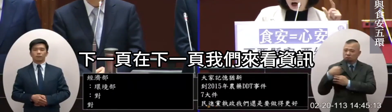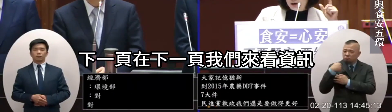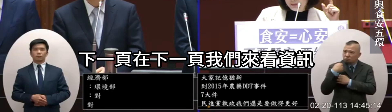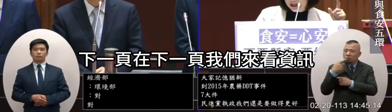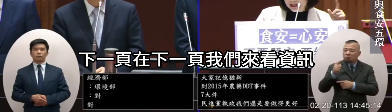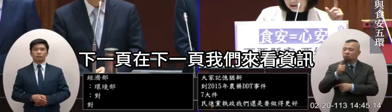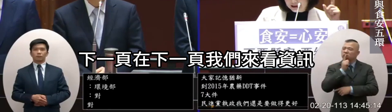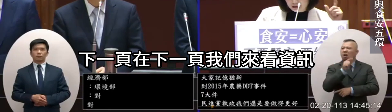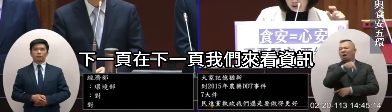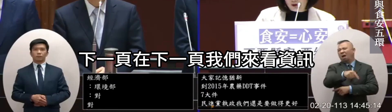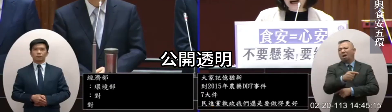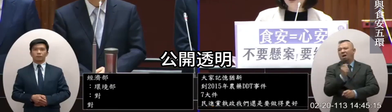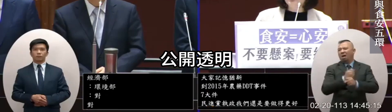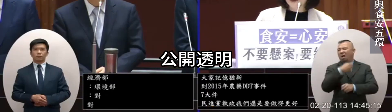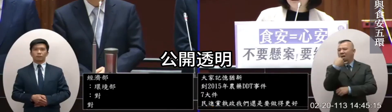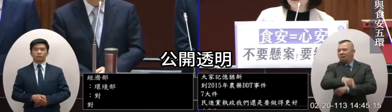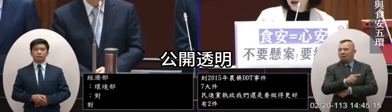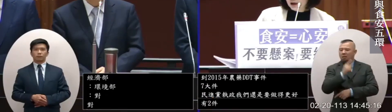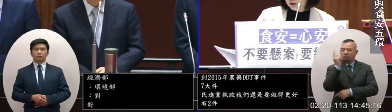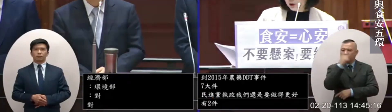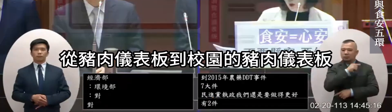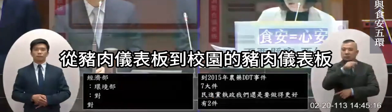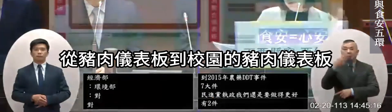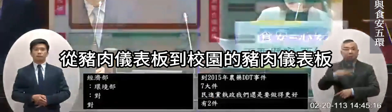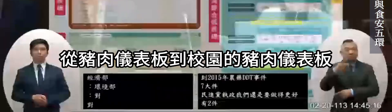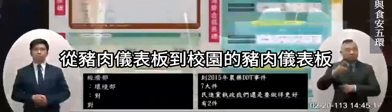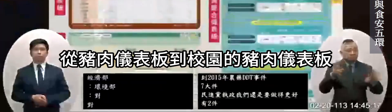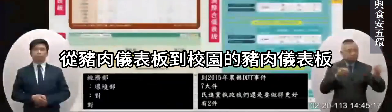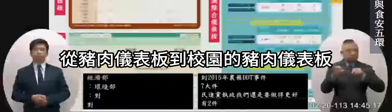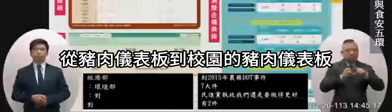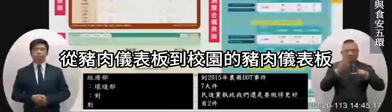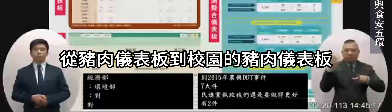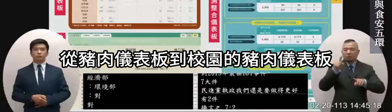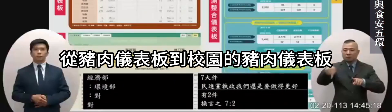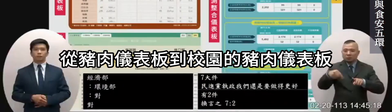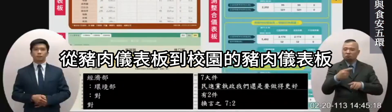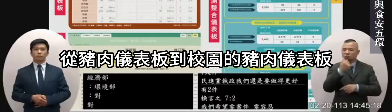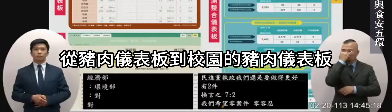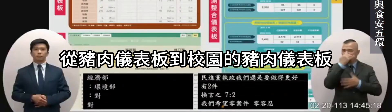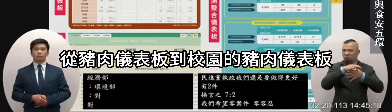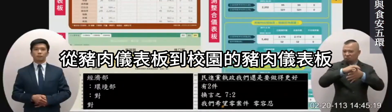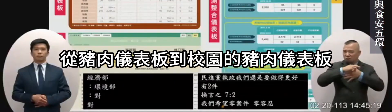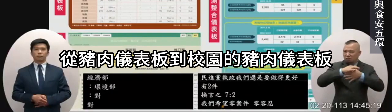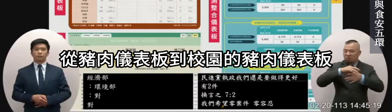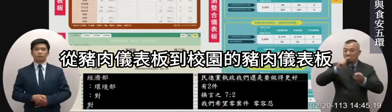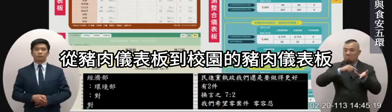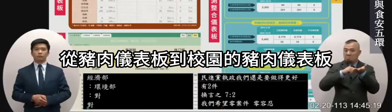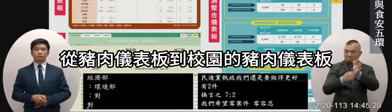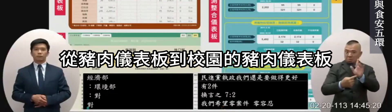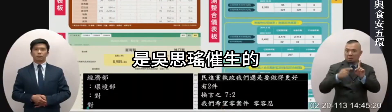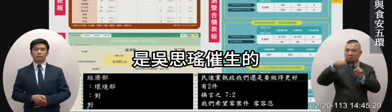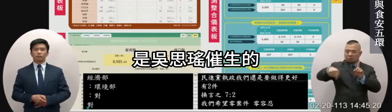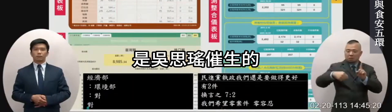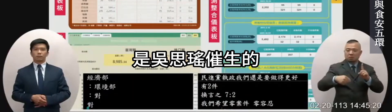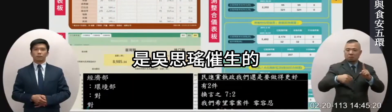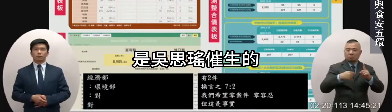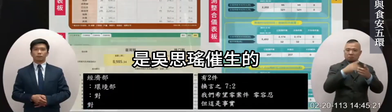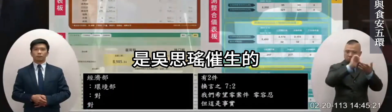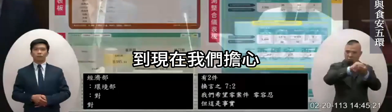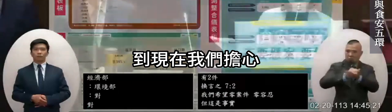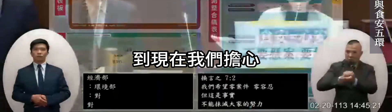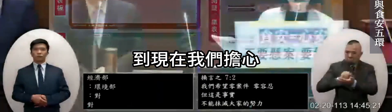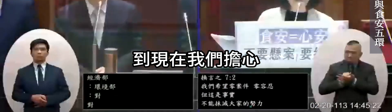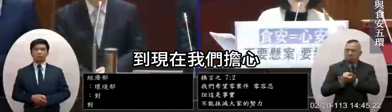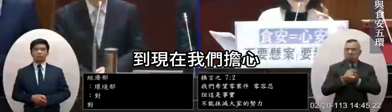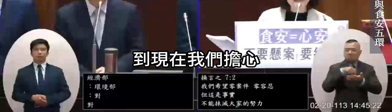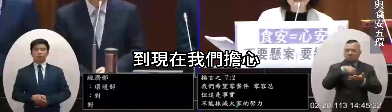我们来看资讯公开透明，从猪肉仪表板 到校园的猪肉鱼标板是无私要催生的，